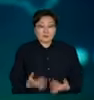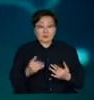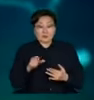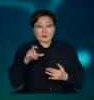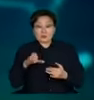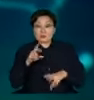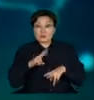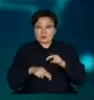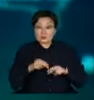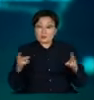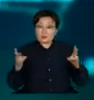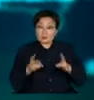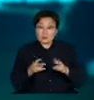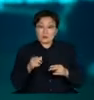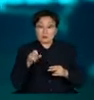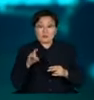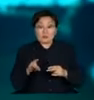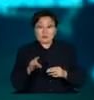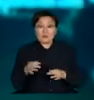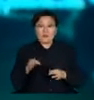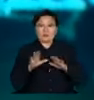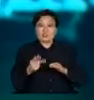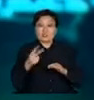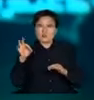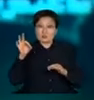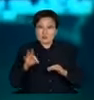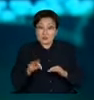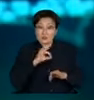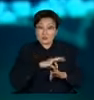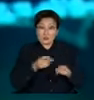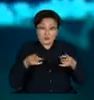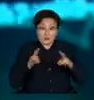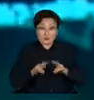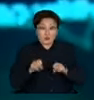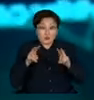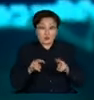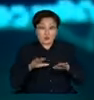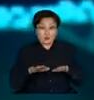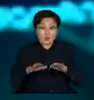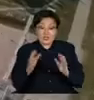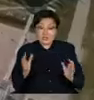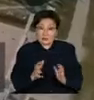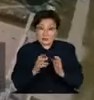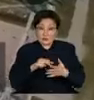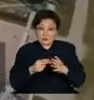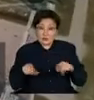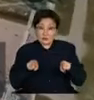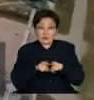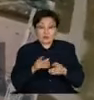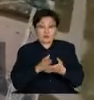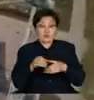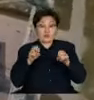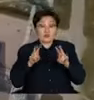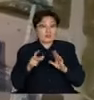АЭС салынса, оған қажетті уран таблеткасының тек 20% қолданылып қалғаны арнай орындарда сақталмақ. Осылай деген сала